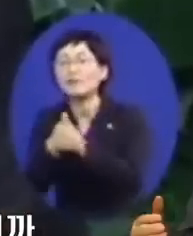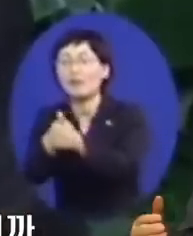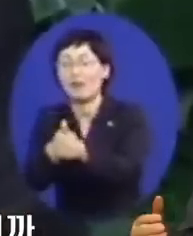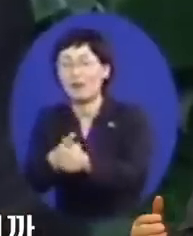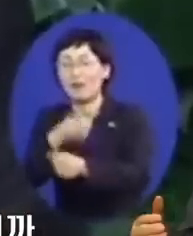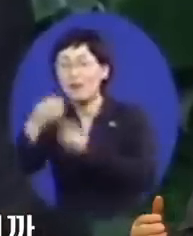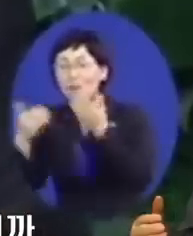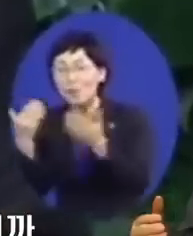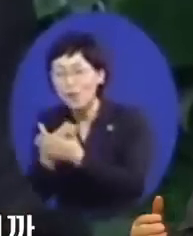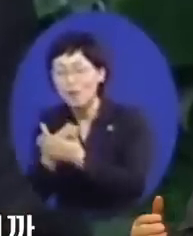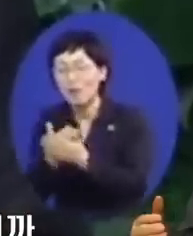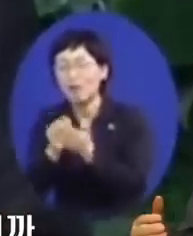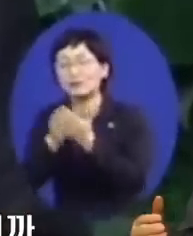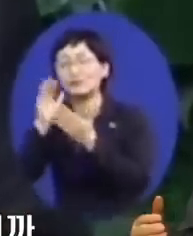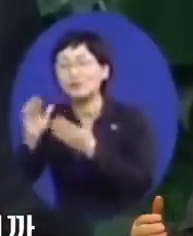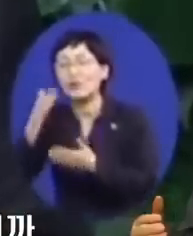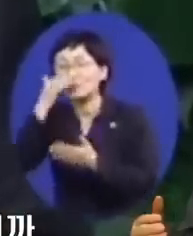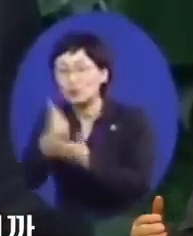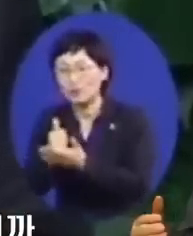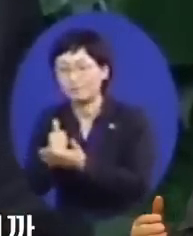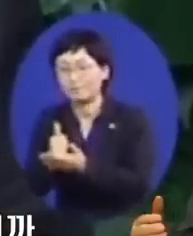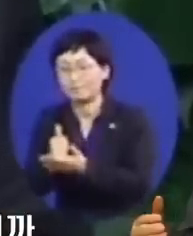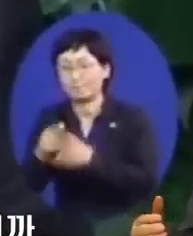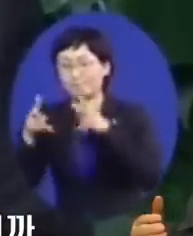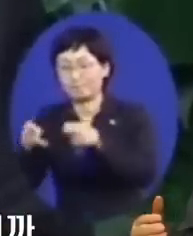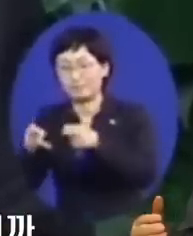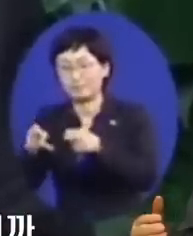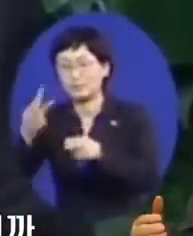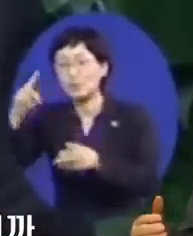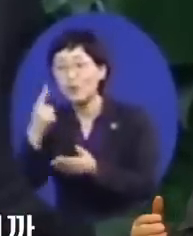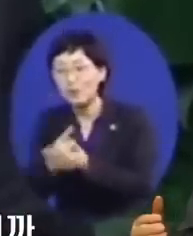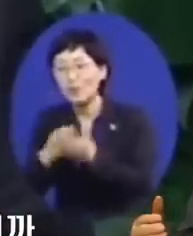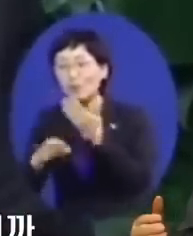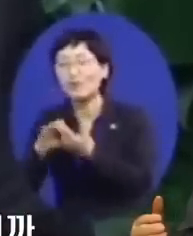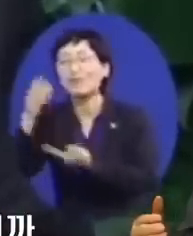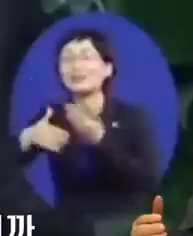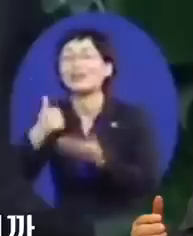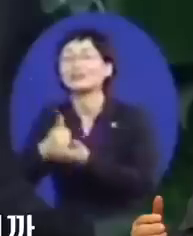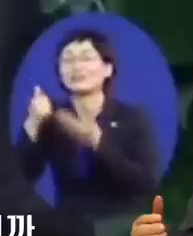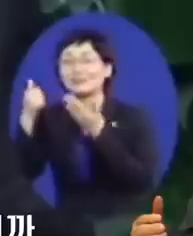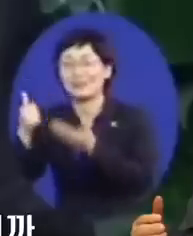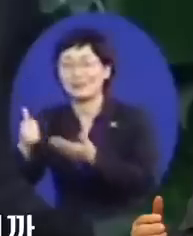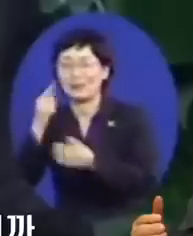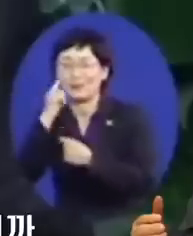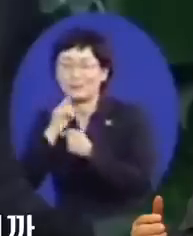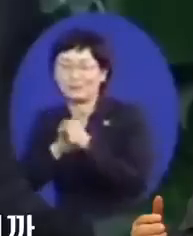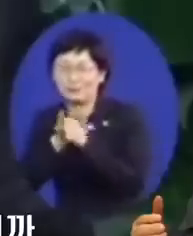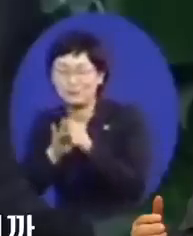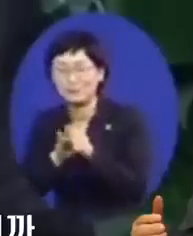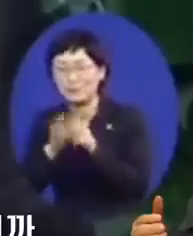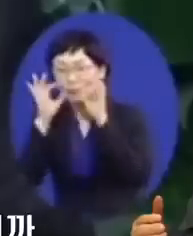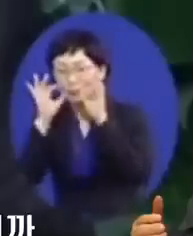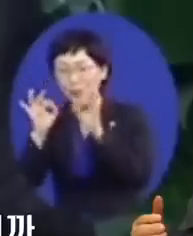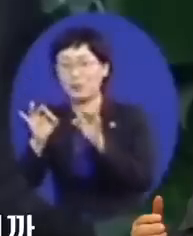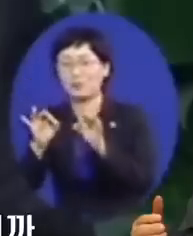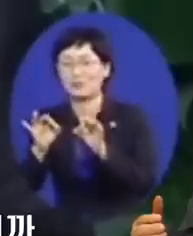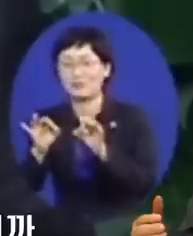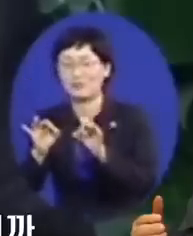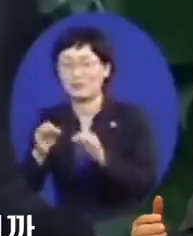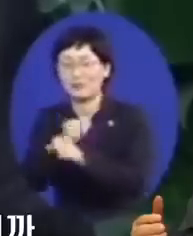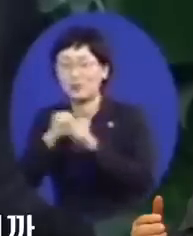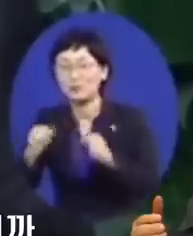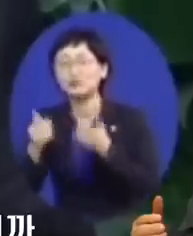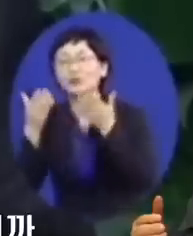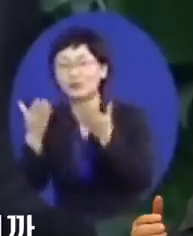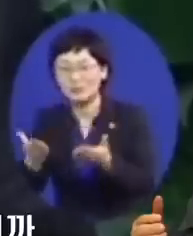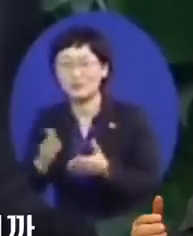회개하고 죄를 저버리고 돌아오면 하나님께서 긍휼히 보시고 용서하여